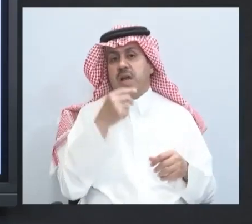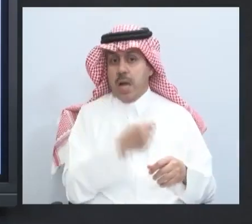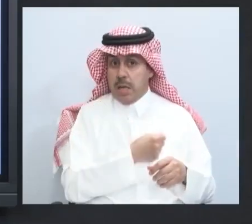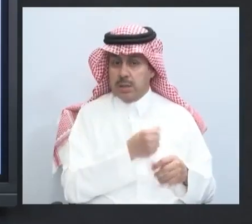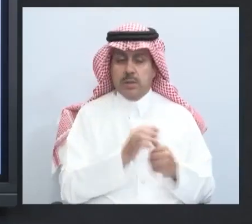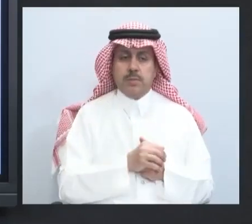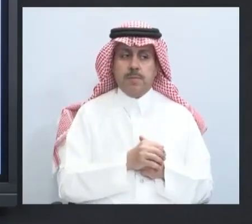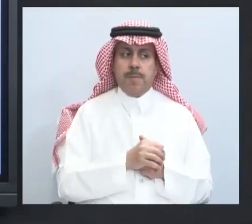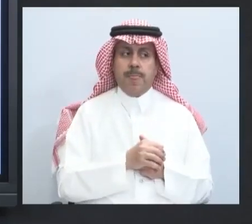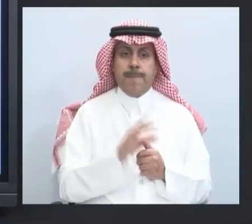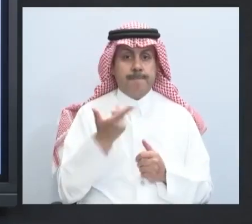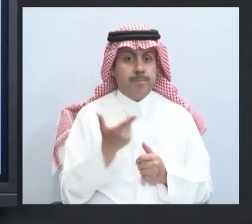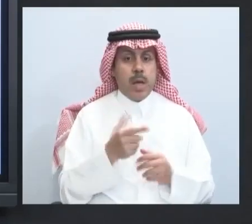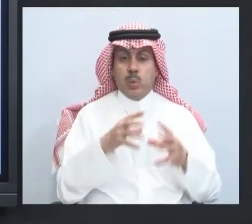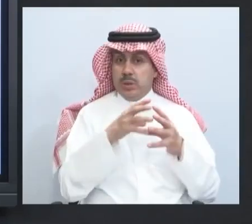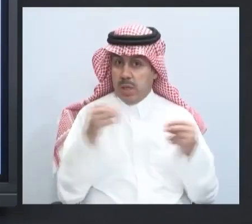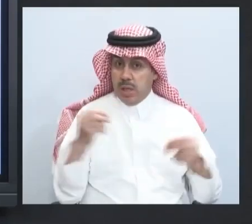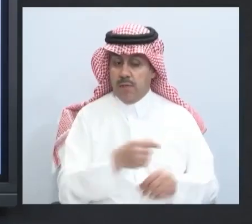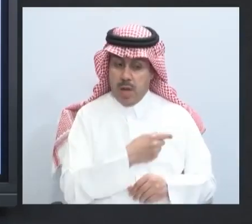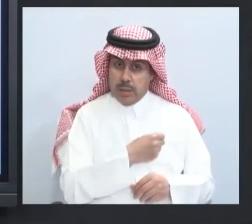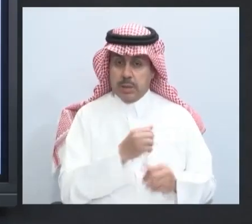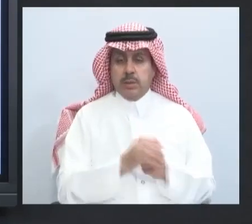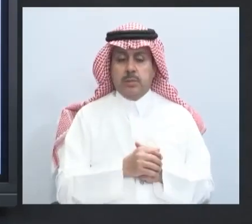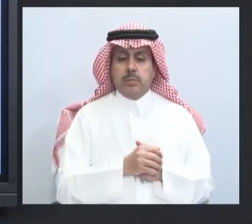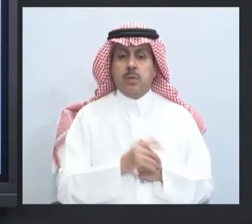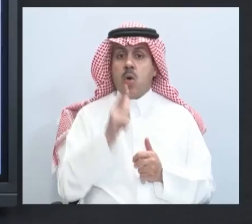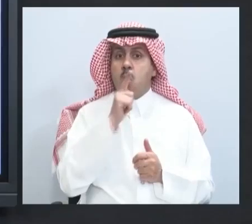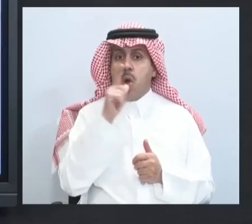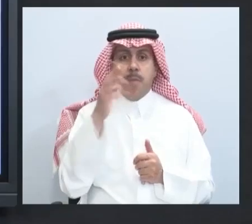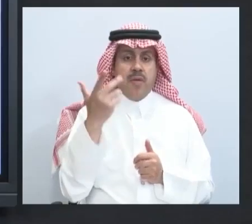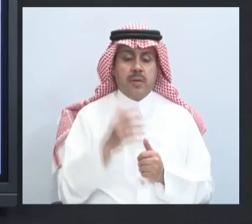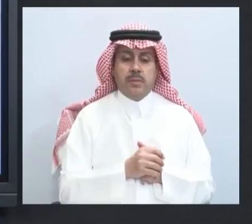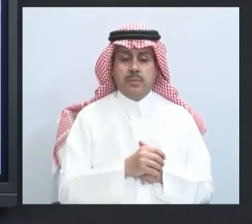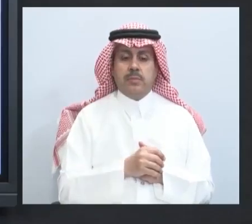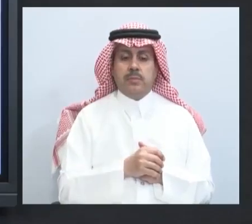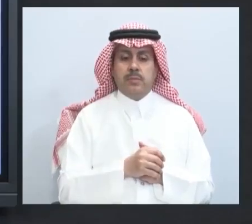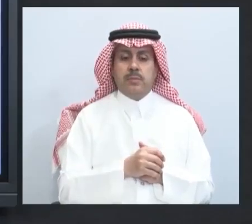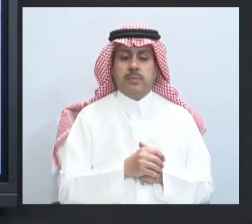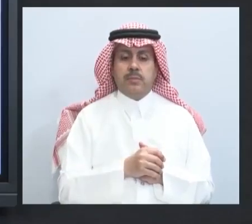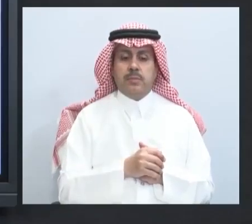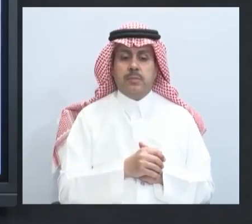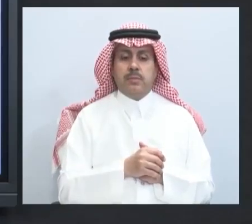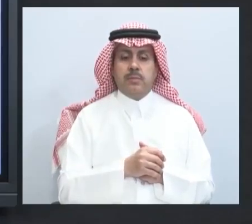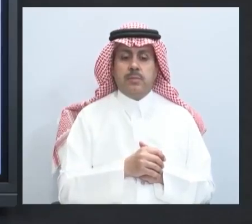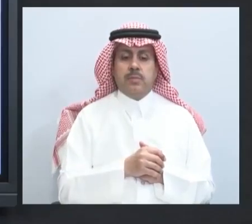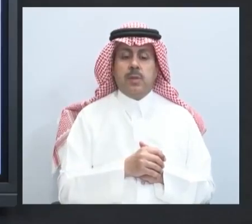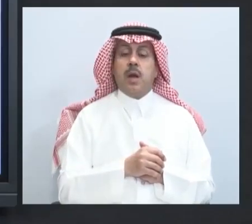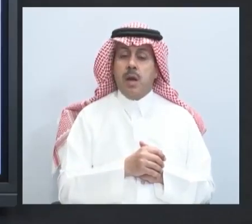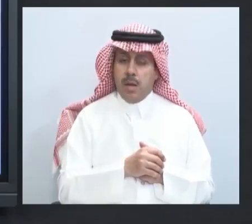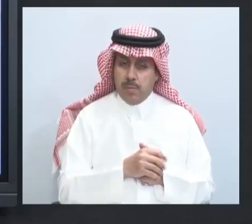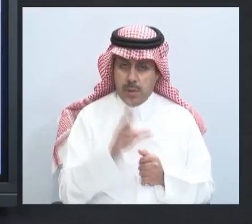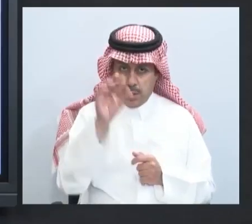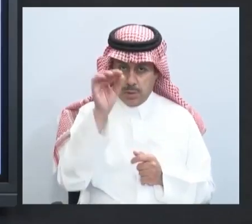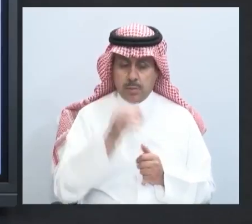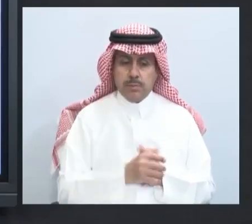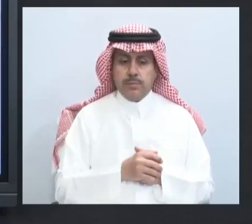بدايه الدرس عن تعريف الحسد ماذا قلنا في التعريف تعريف الحسد نعم